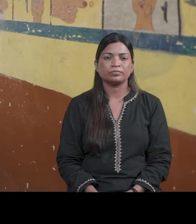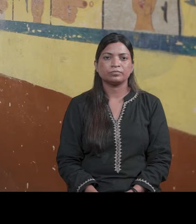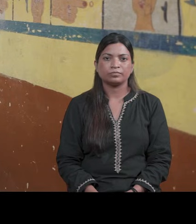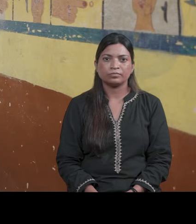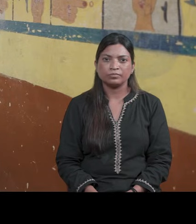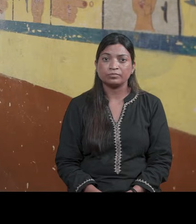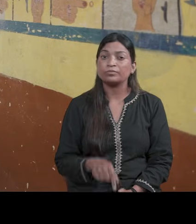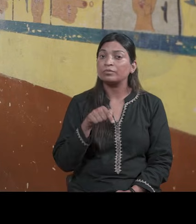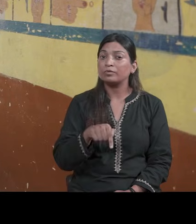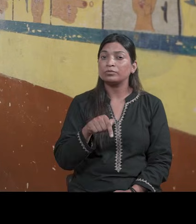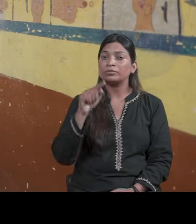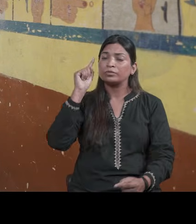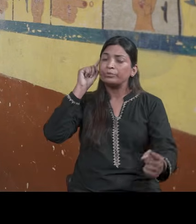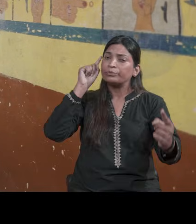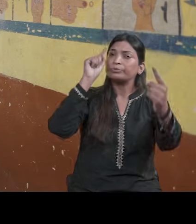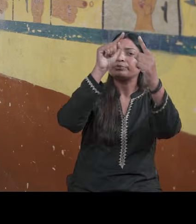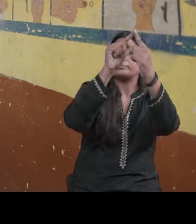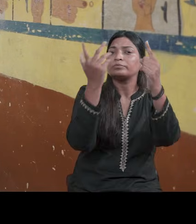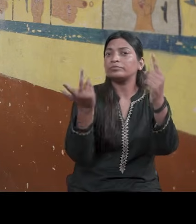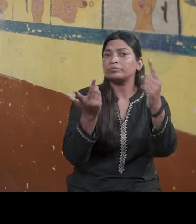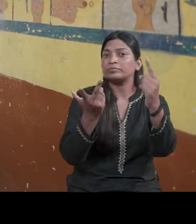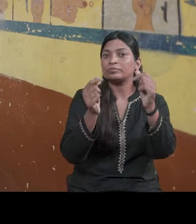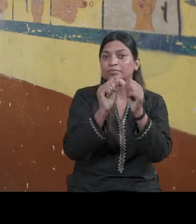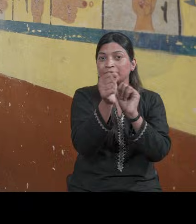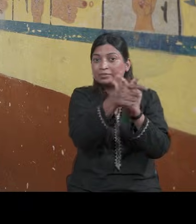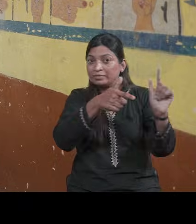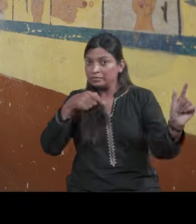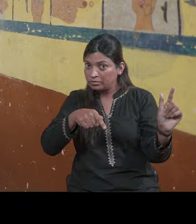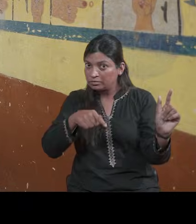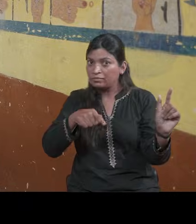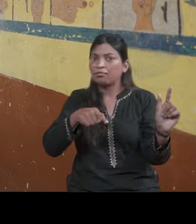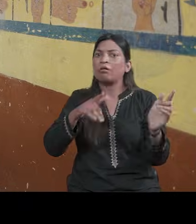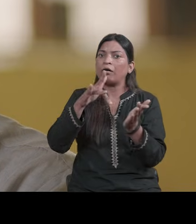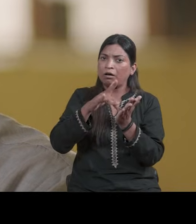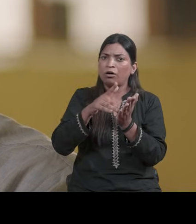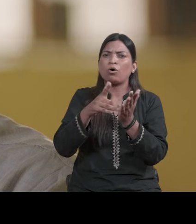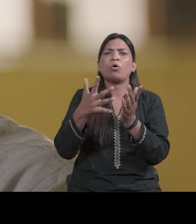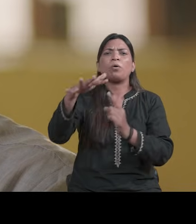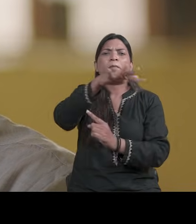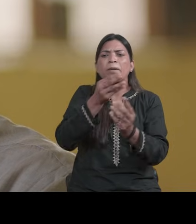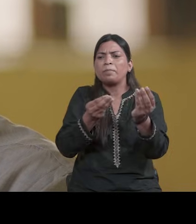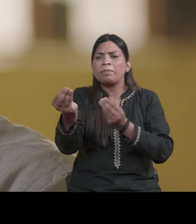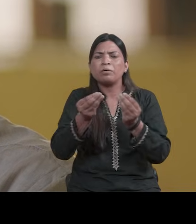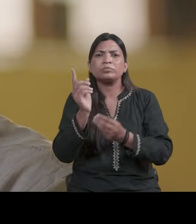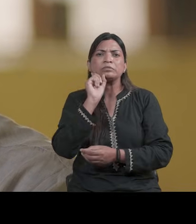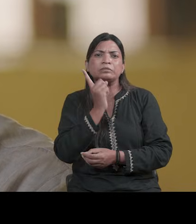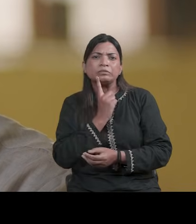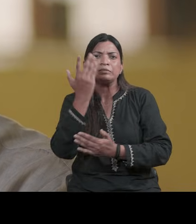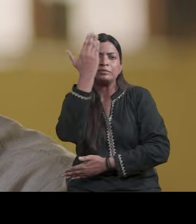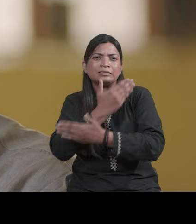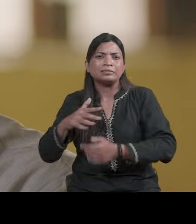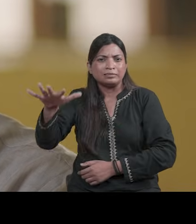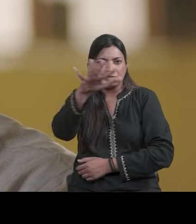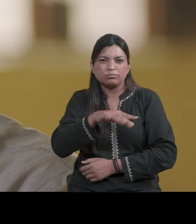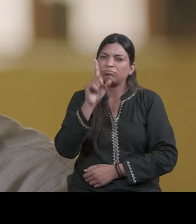और इसका मूल उद्देश्य ये था कि जो अलीराजपुर और इसके आसपास के जो मूक बधिर दिव्यांग बच्चे हैं उनको पढ़ाया लिखाया जाए। आज